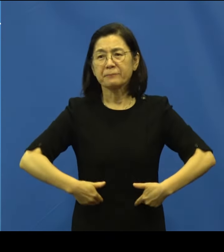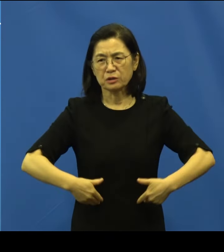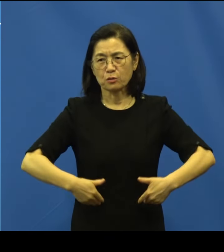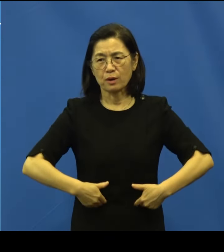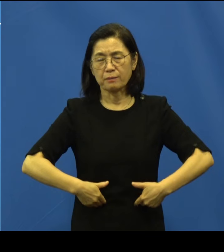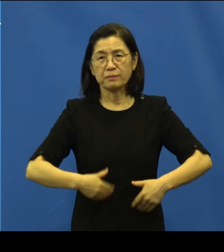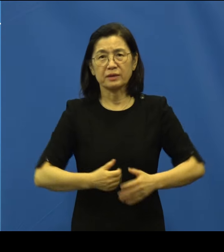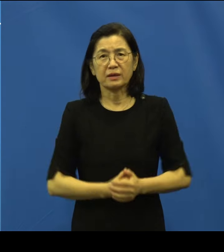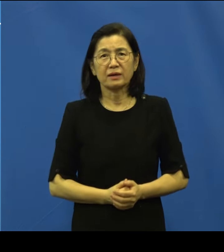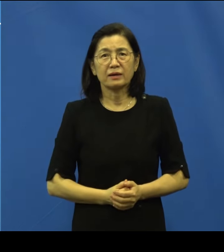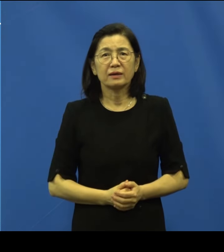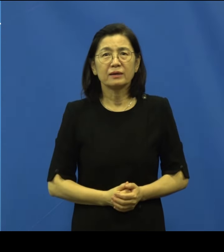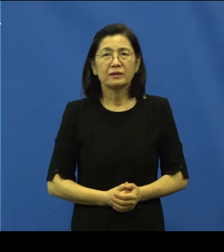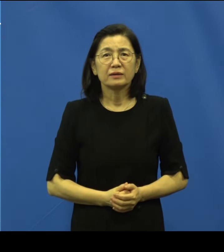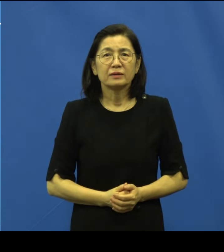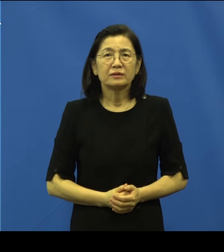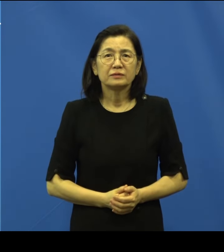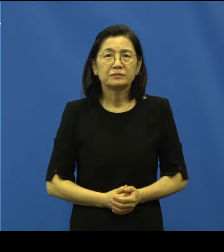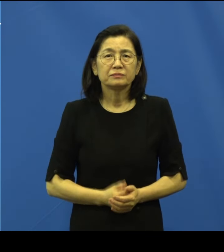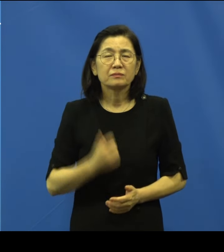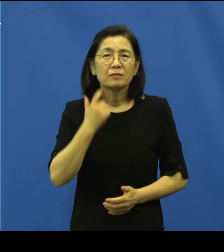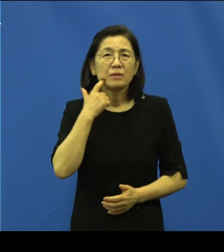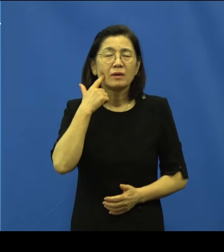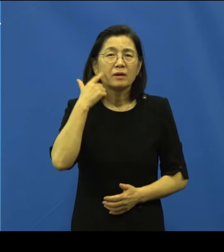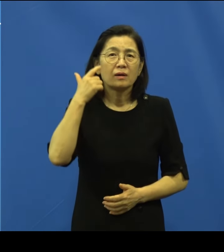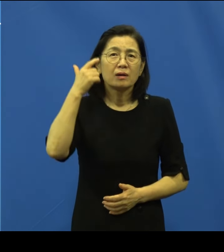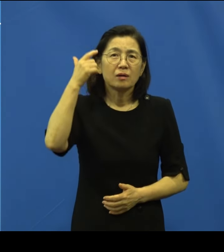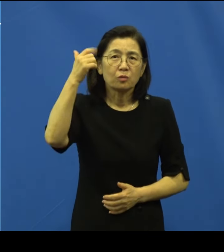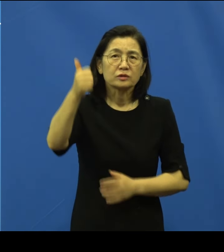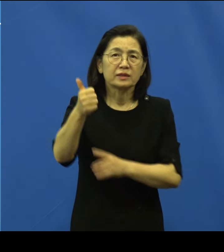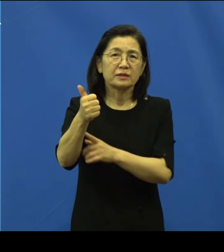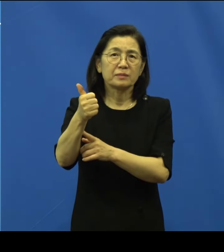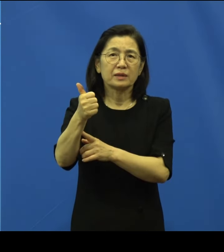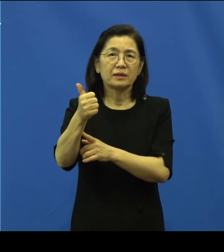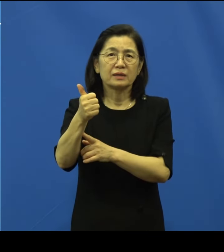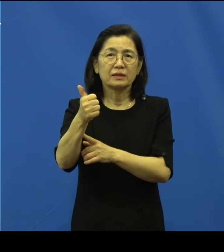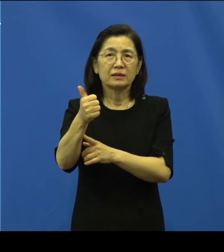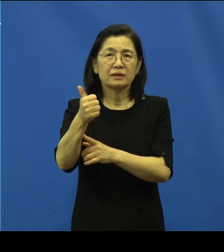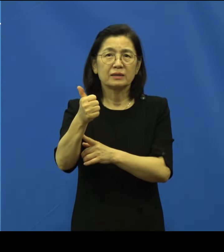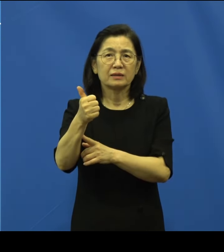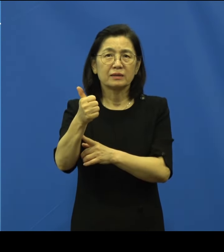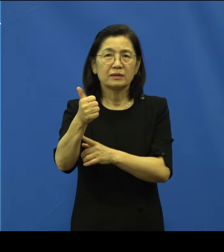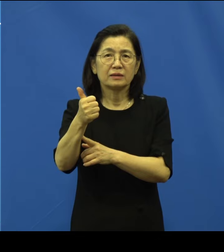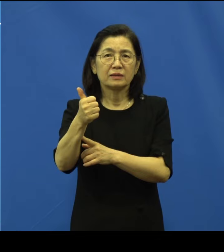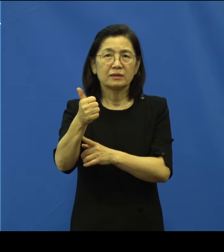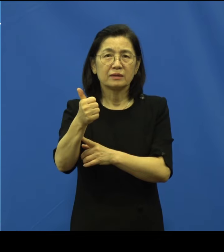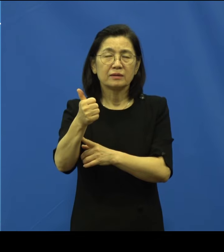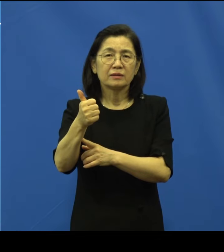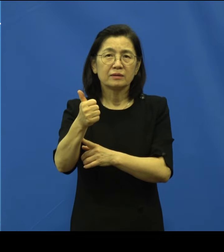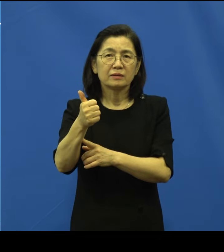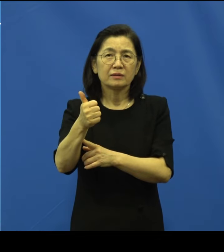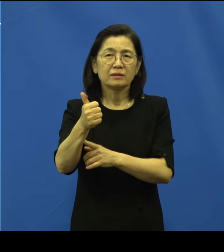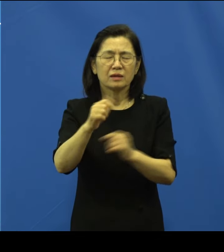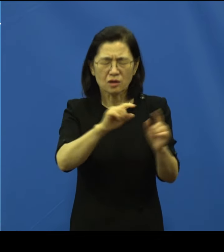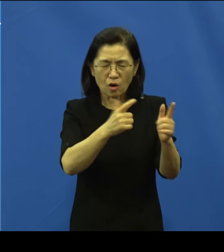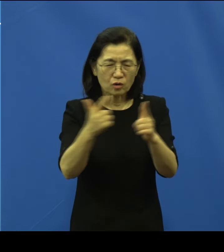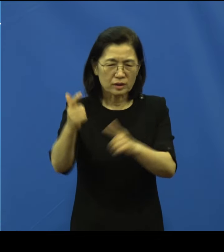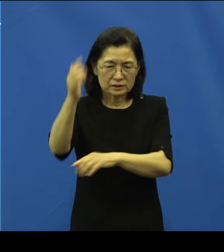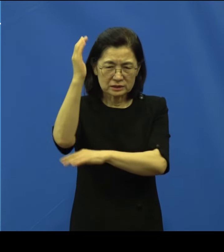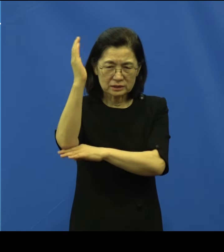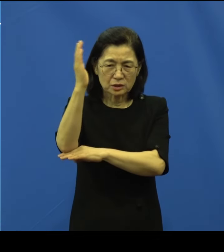것 철화에 많이 설교를 했습니다. 뭐 나오는 좋은 설교들, 설교한 분들의 설교도 있으니까, 또 책도